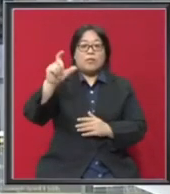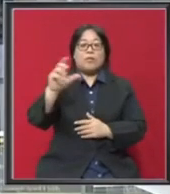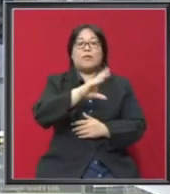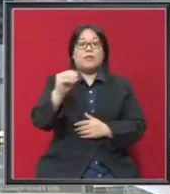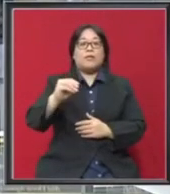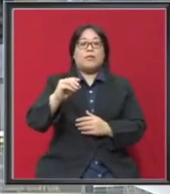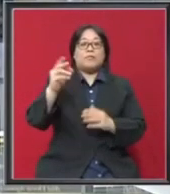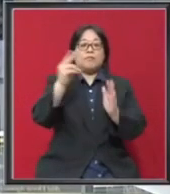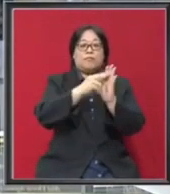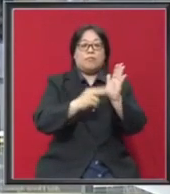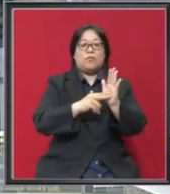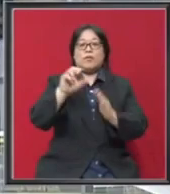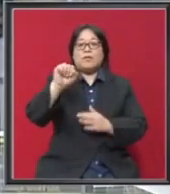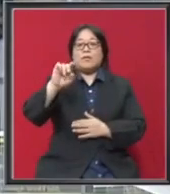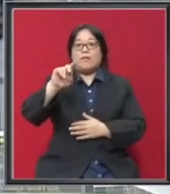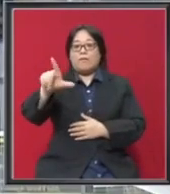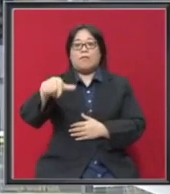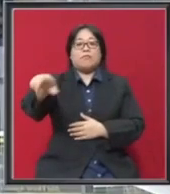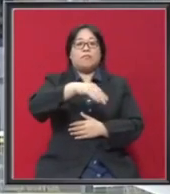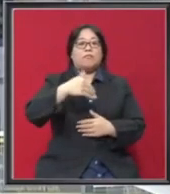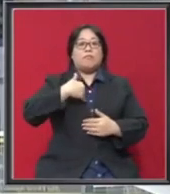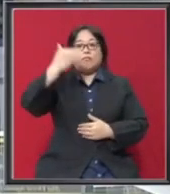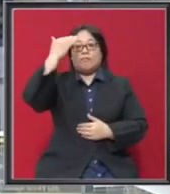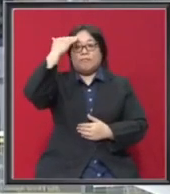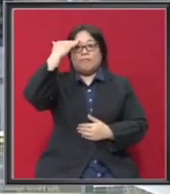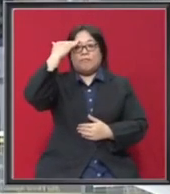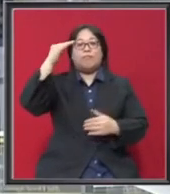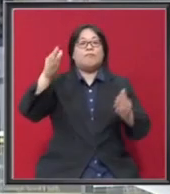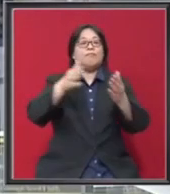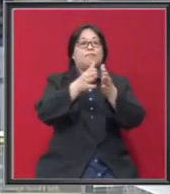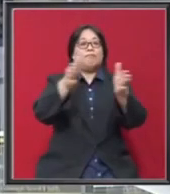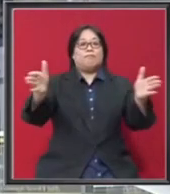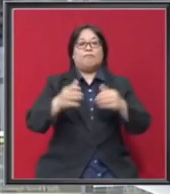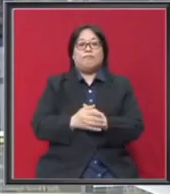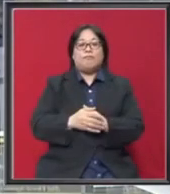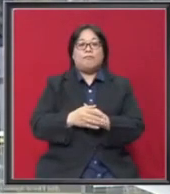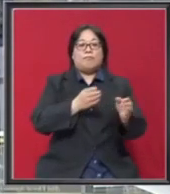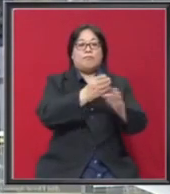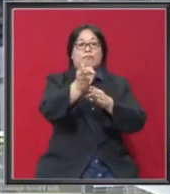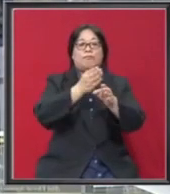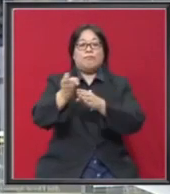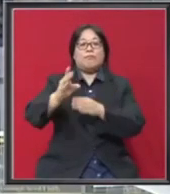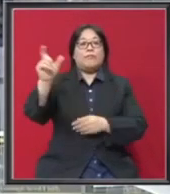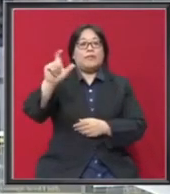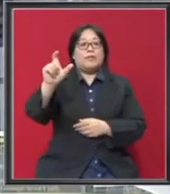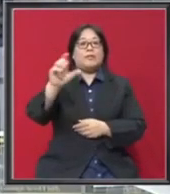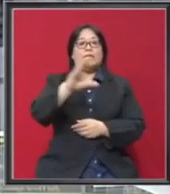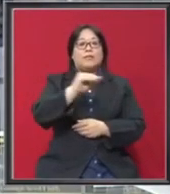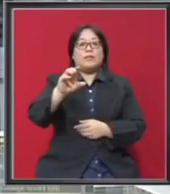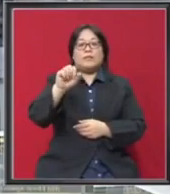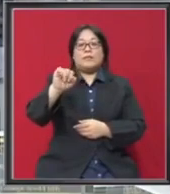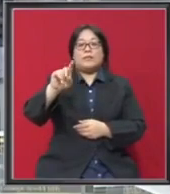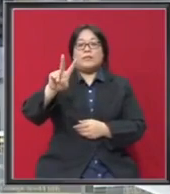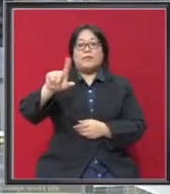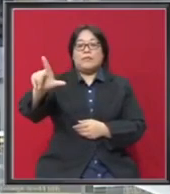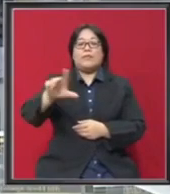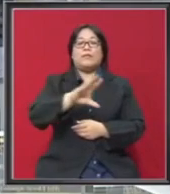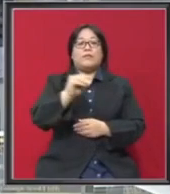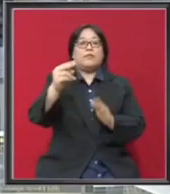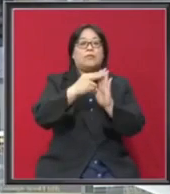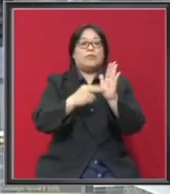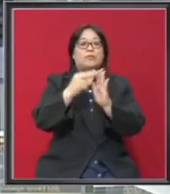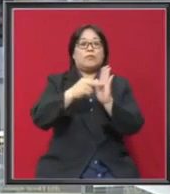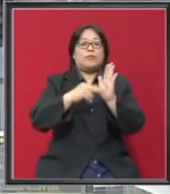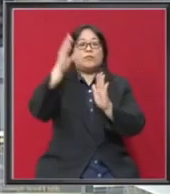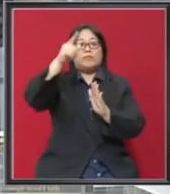ada pengembang undang-undang sipil yang mempunyai pengetahuan dan pengalaman yang sangat luas dalam bidang-bidang syariah maupun sipil dan